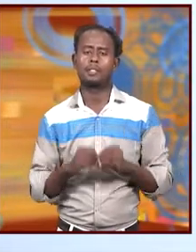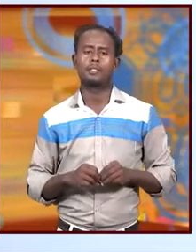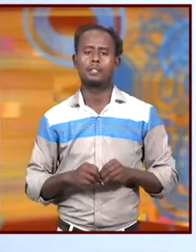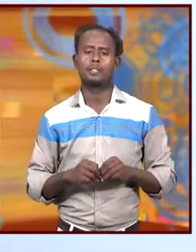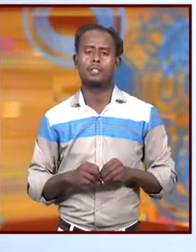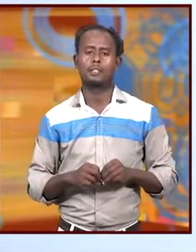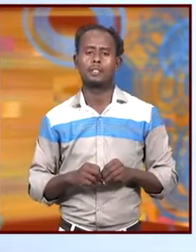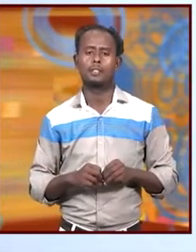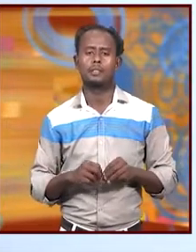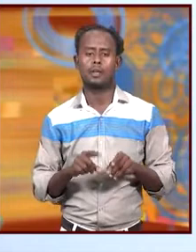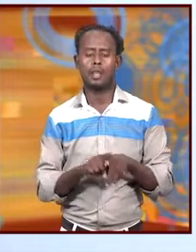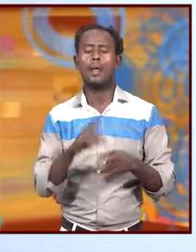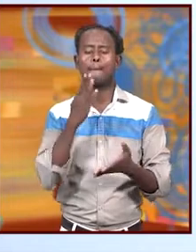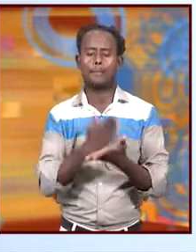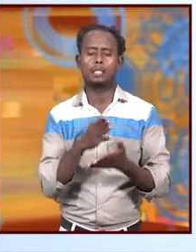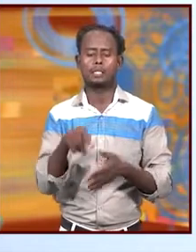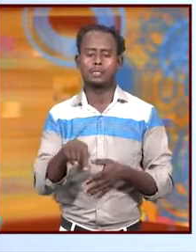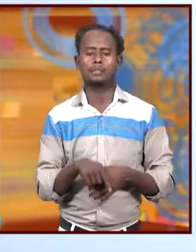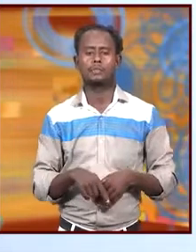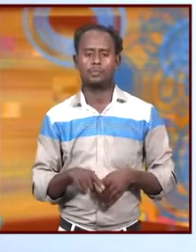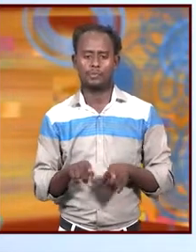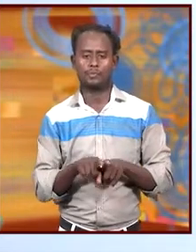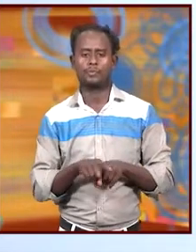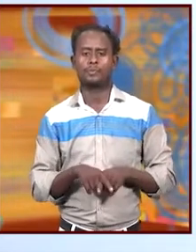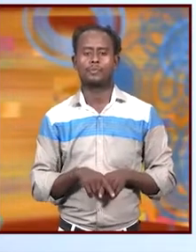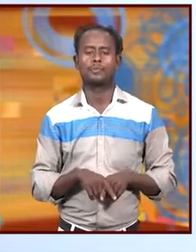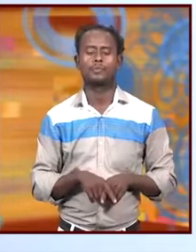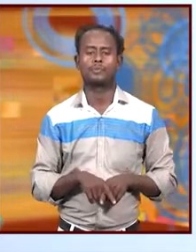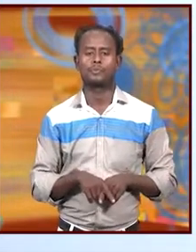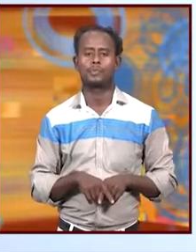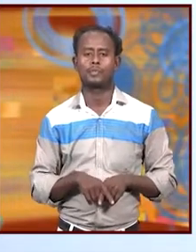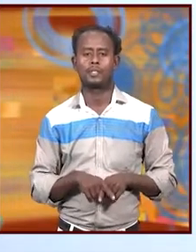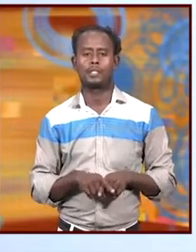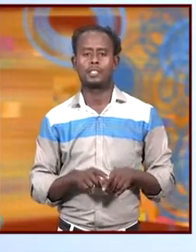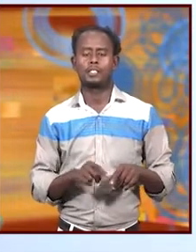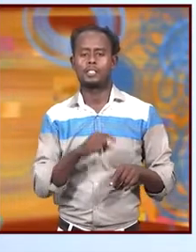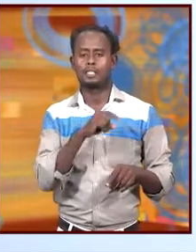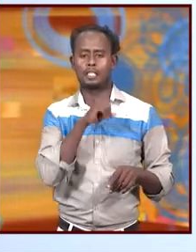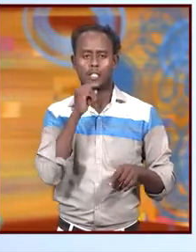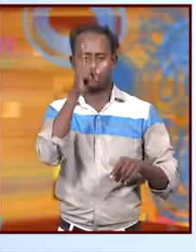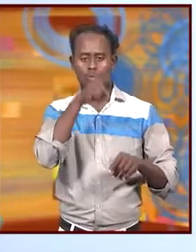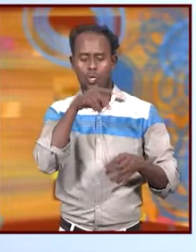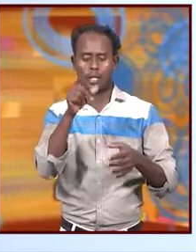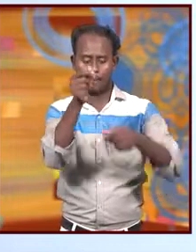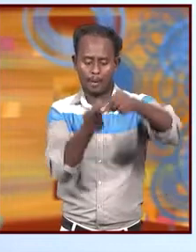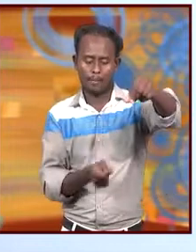L/B பரப்பளவில் பாதி. ஆக செங்கோண முக்கோணத்தின் பரப்பளவு